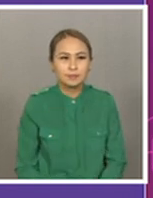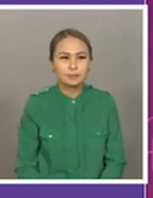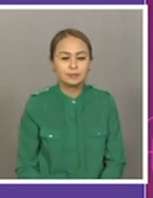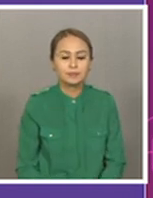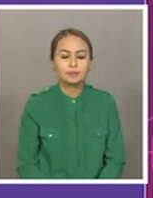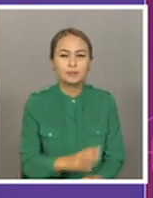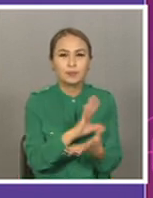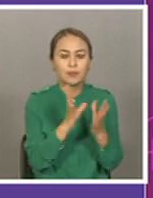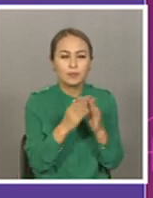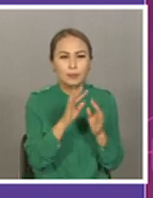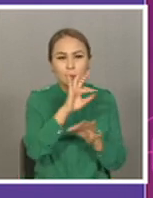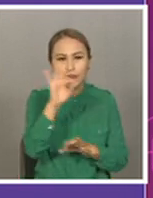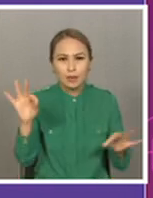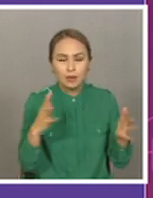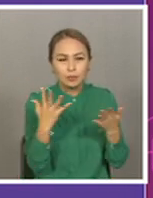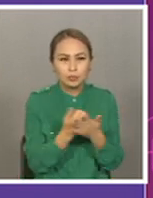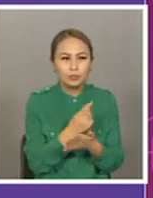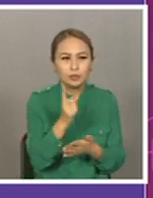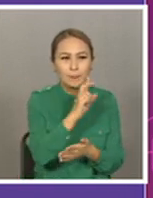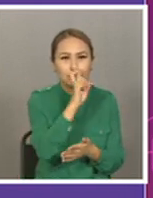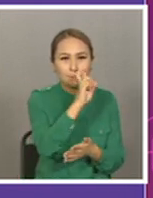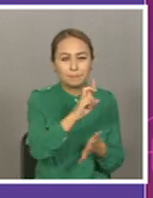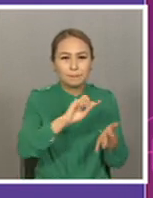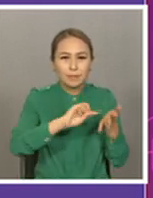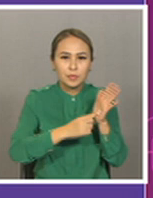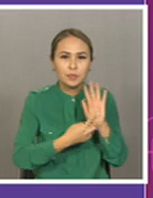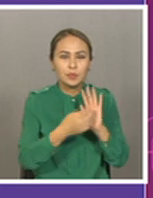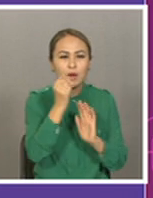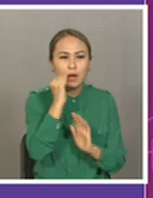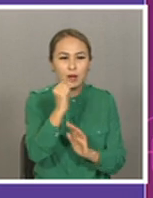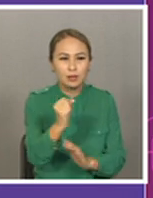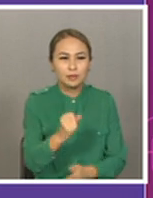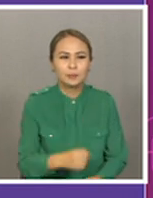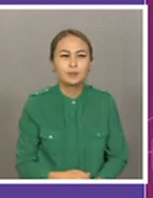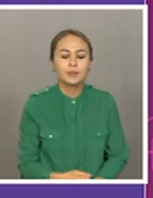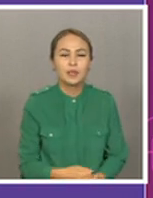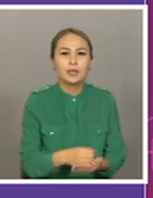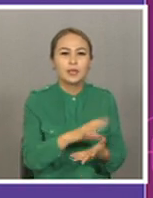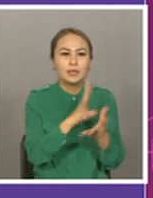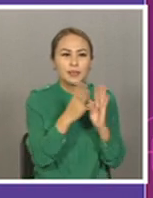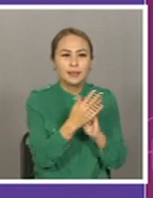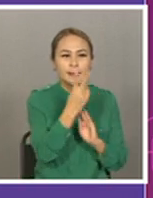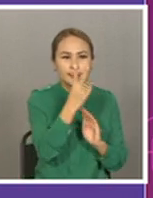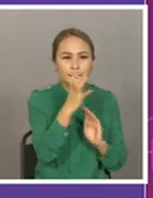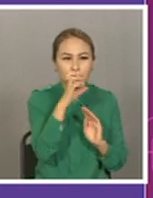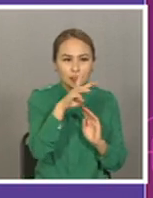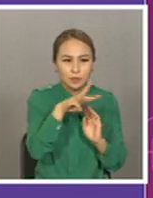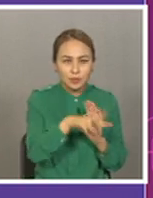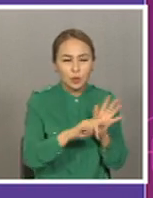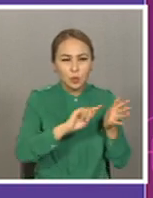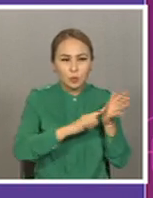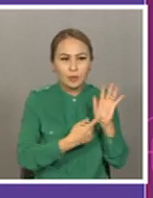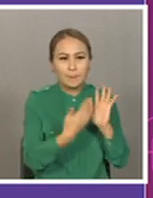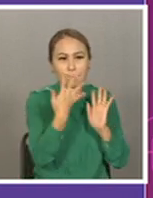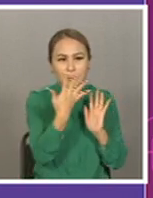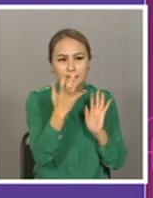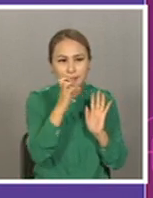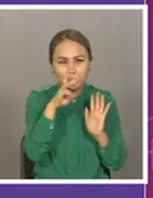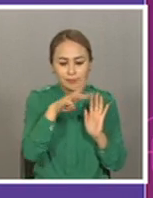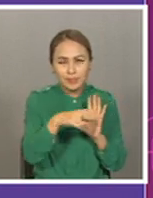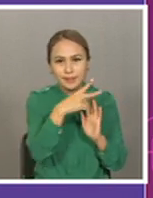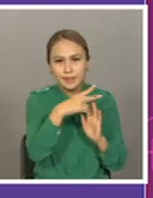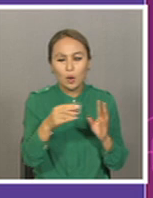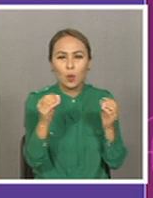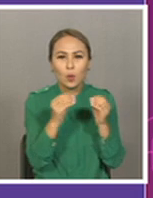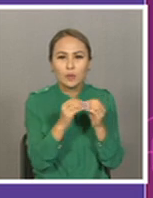табу үшін B мен А-ның көбейтіндісін табамыз. Яғни 2 сантиметр мен 5 сантиметрдің көбейтіндісінің